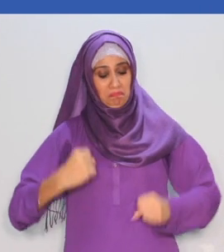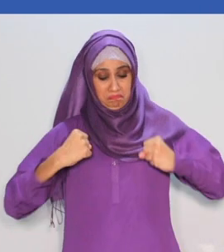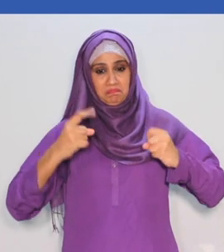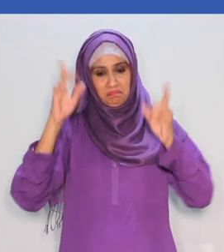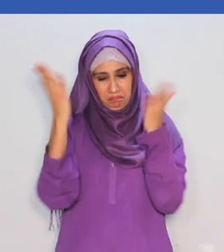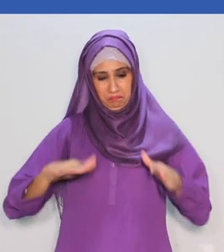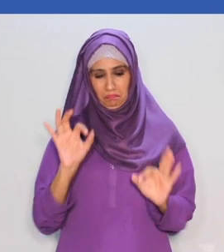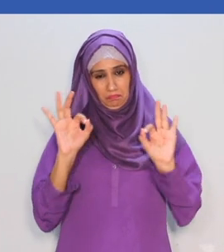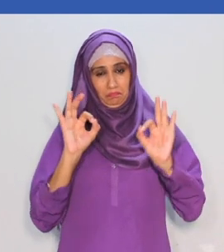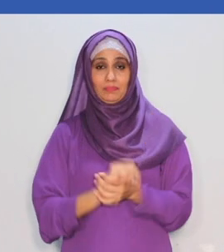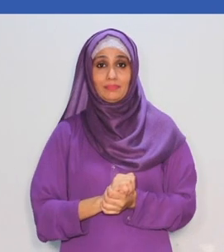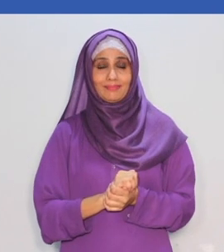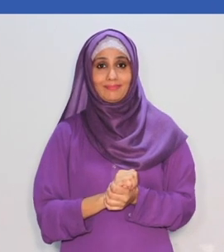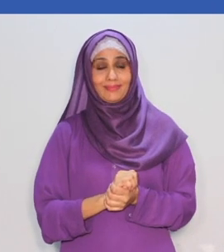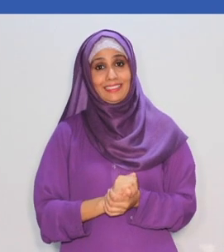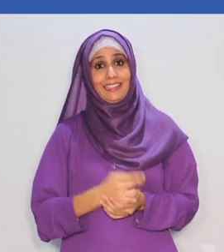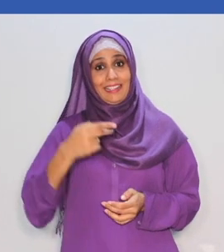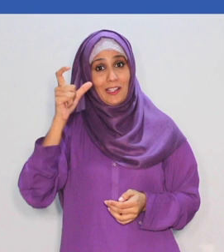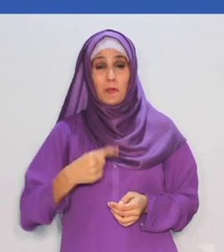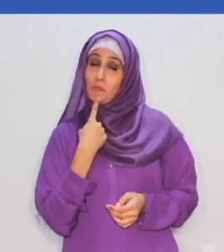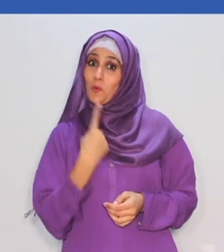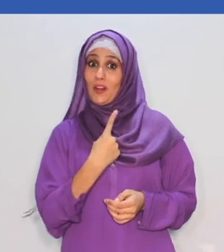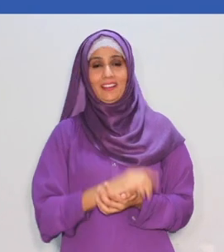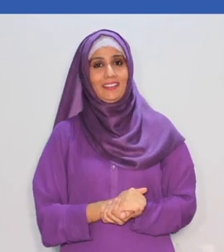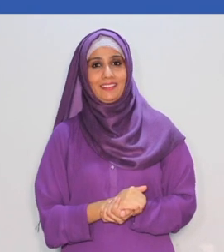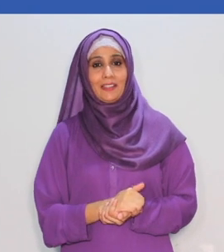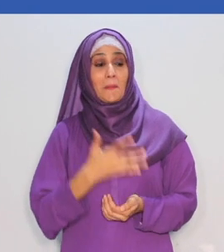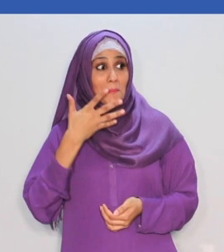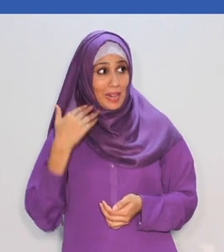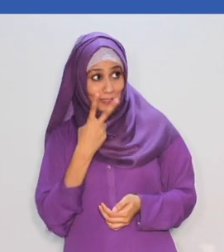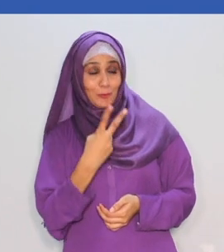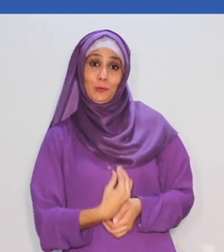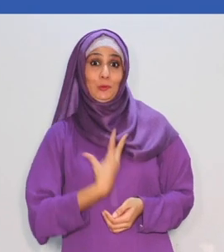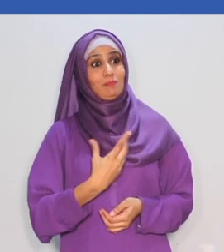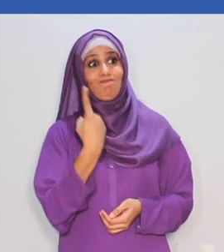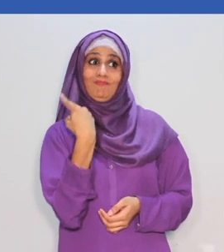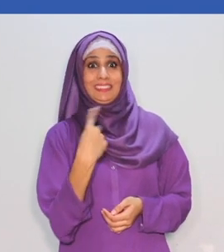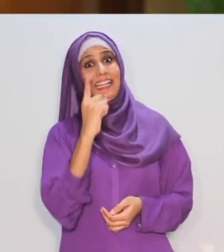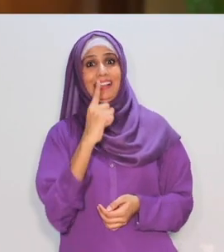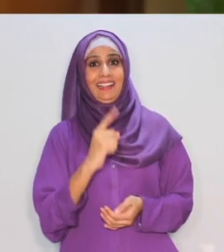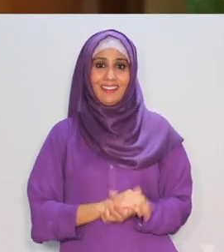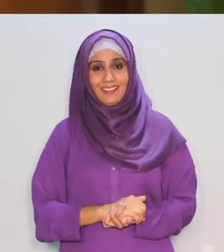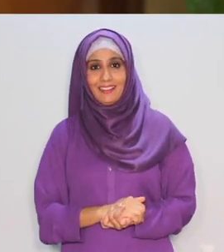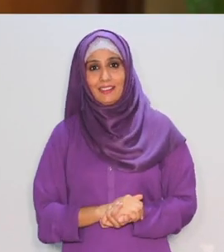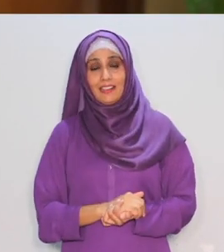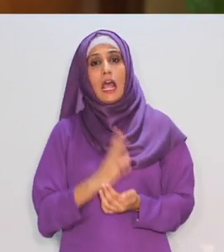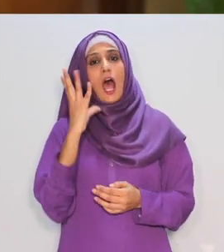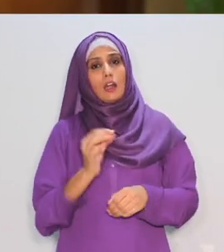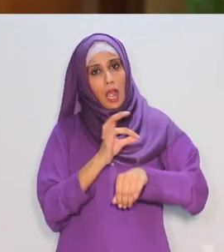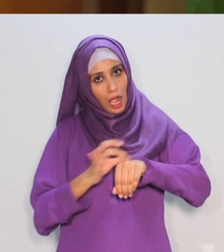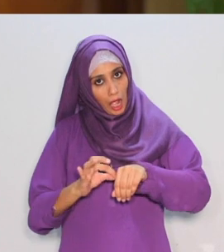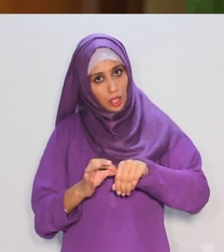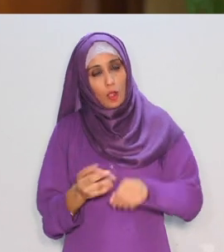हूँ, हादी इंतहाई एतमाद के साथ बोला। मानो ने भी हाँ में हाँ मिलाई। रात तक